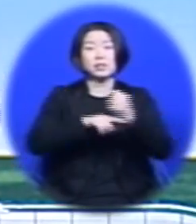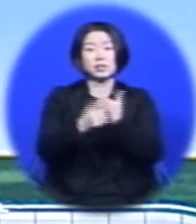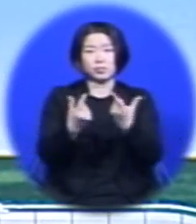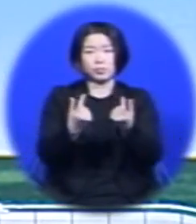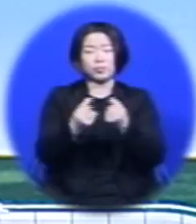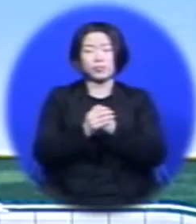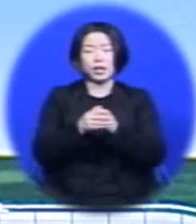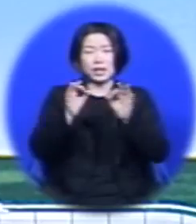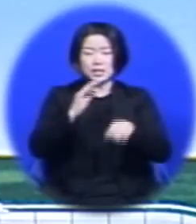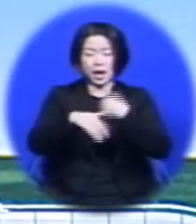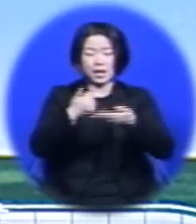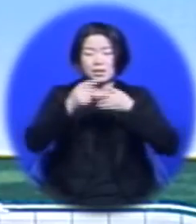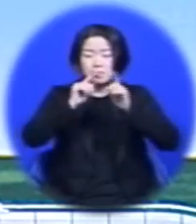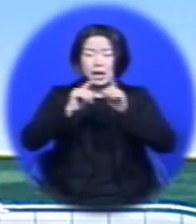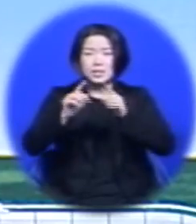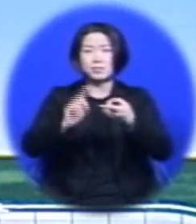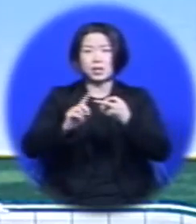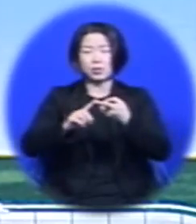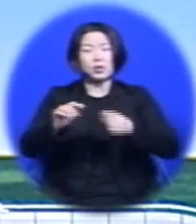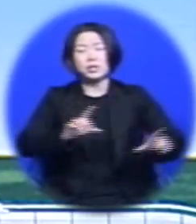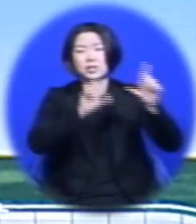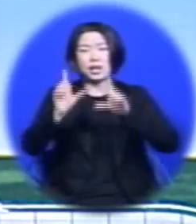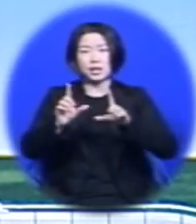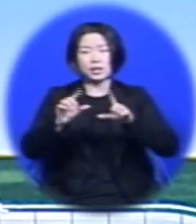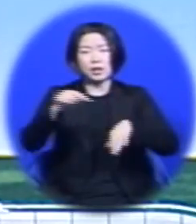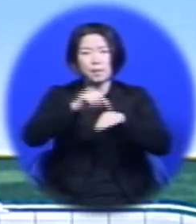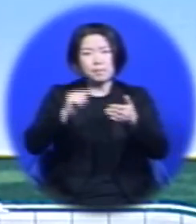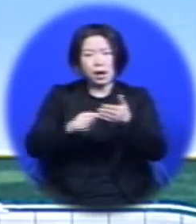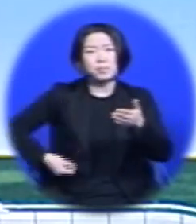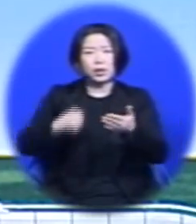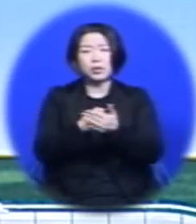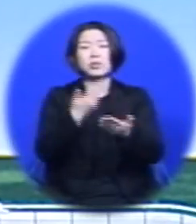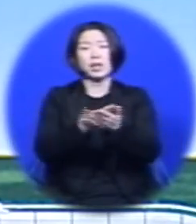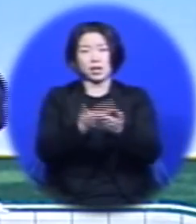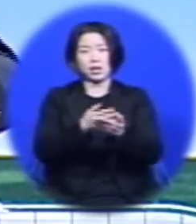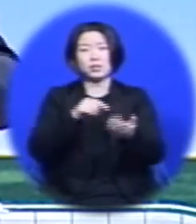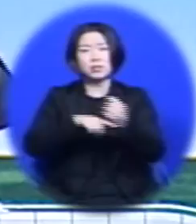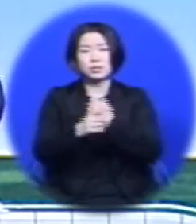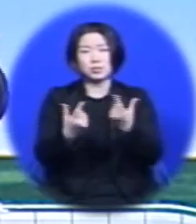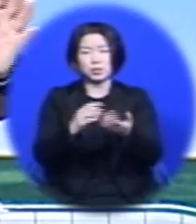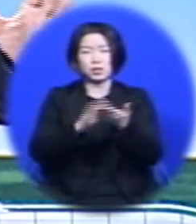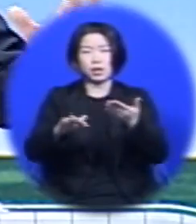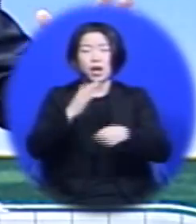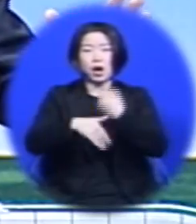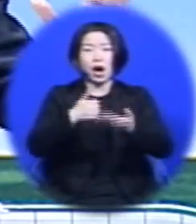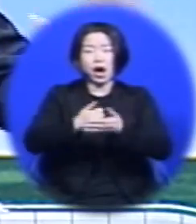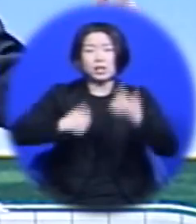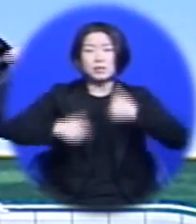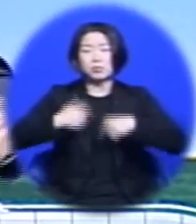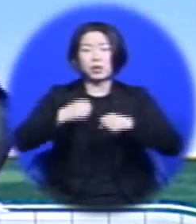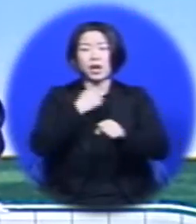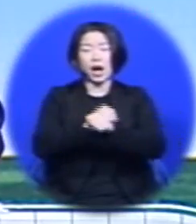이젠 하나님의 말씀대로 만 살겠다는 마음을 가져 달라요 여러분 하나님을 기쁘시게 하는 일은